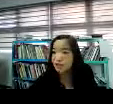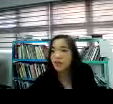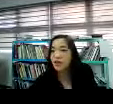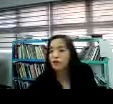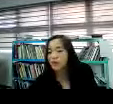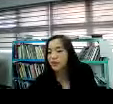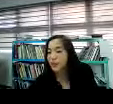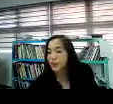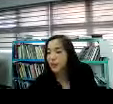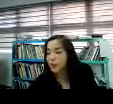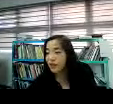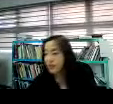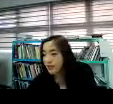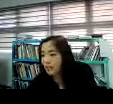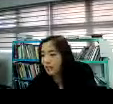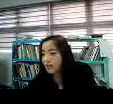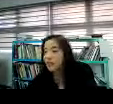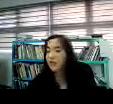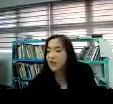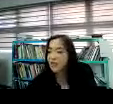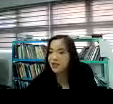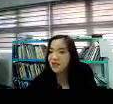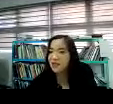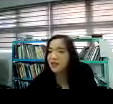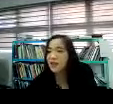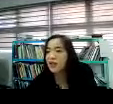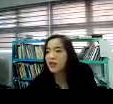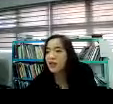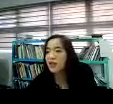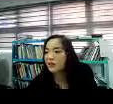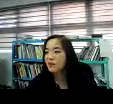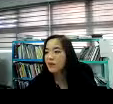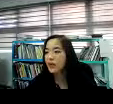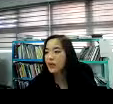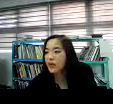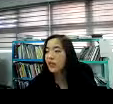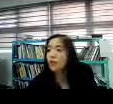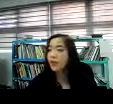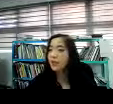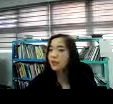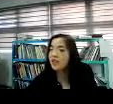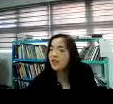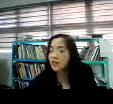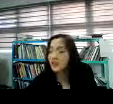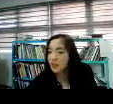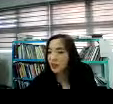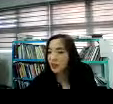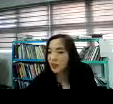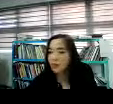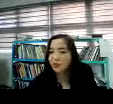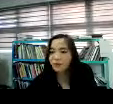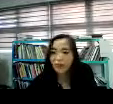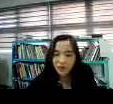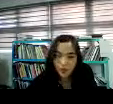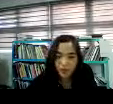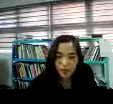Pilipinas, no? Ano po, na pwede ilabas yung mga thesis. So, pwede nyo pong ma-access yung mga thesis